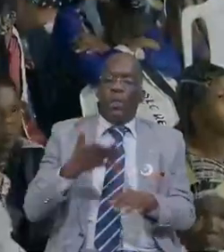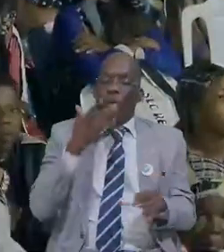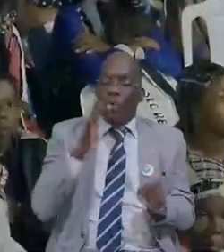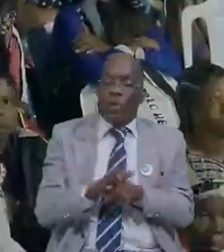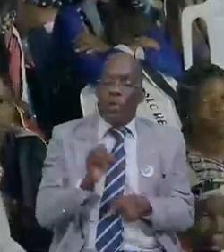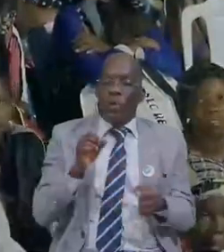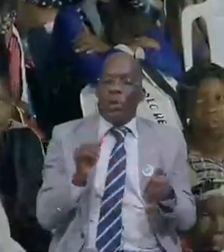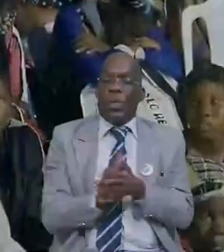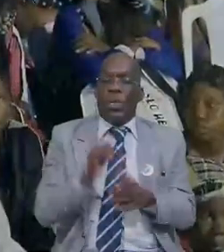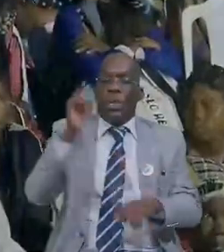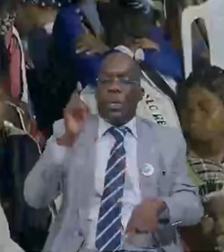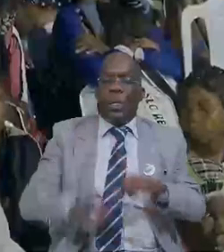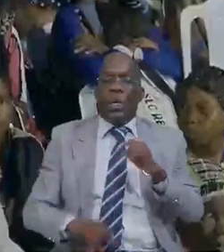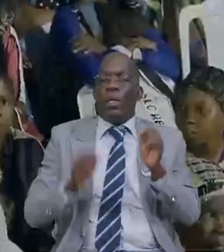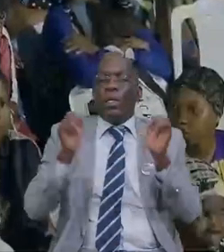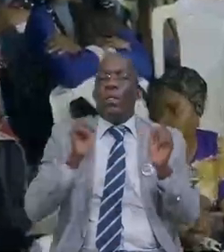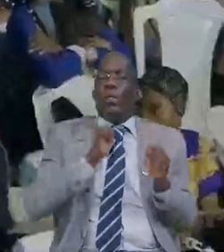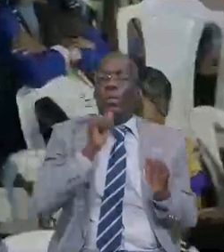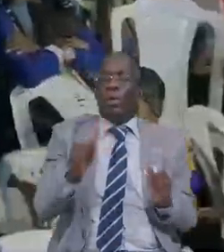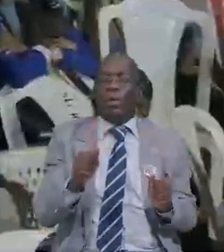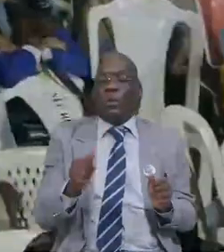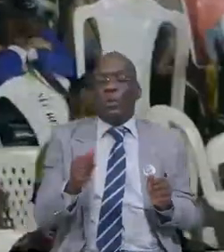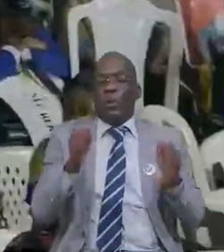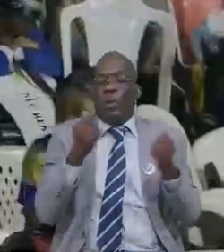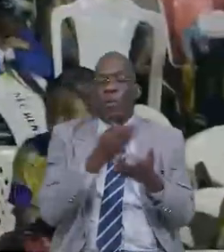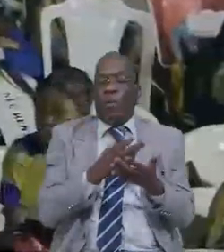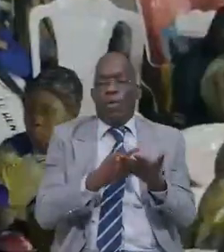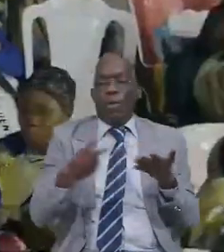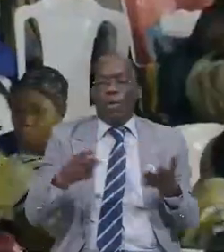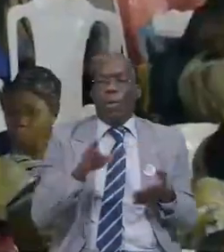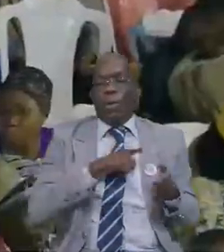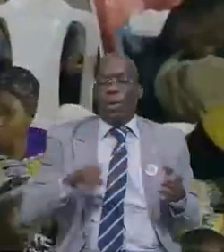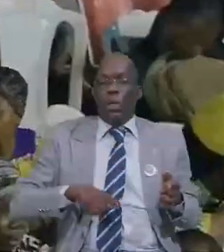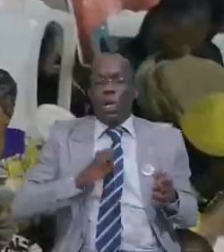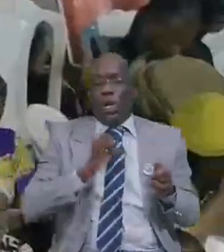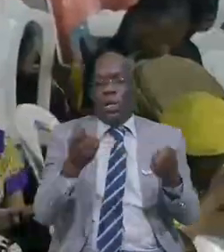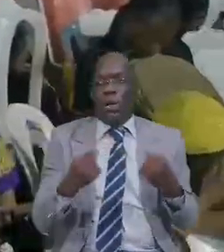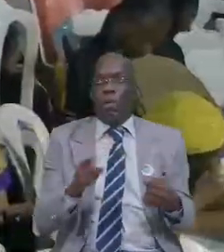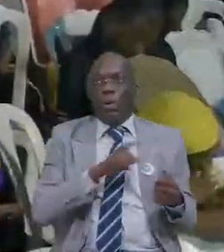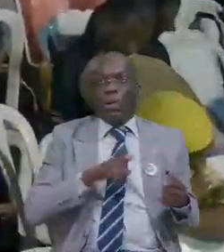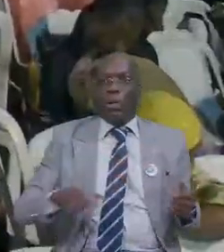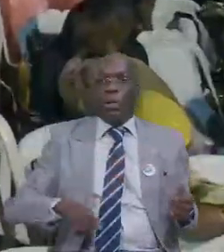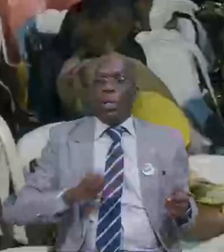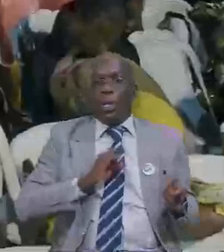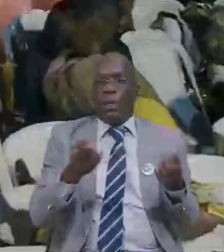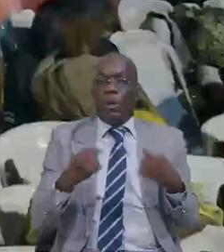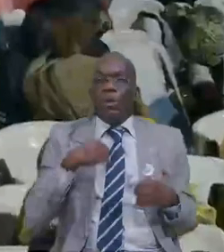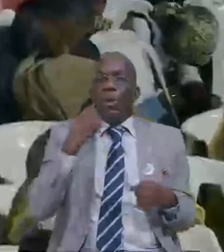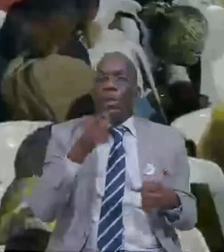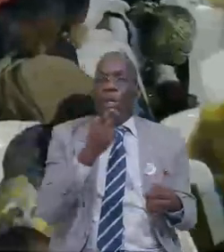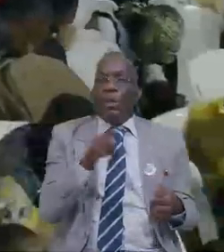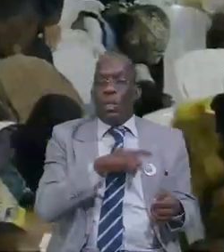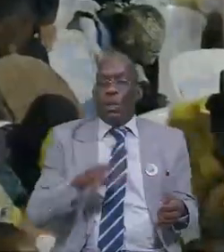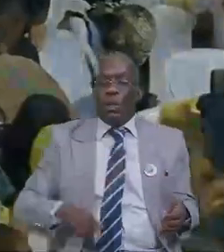peuvent faillir. Seigneur, je viens. Seigneur, je viens. Parle au Seigneur dans la prière maintenant. Comme tu es debout, ouvre la bouche maintenant